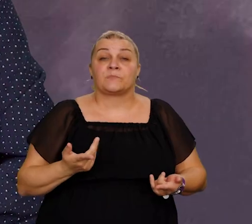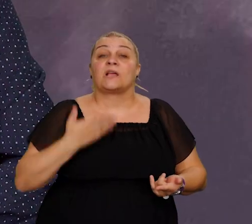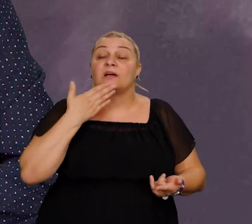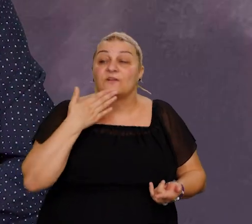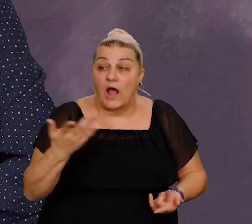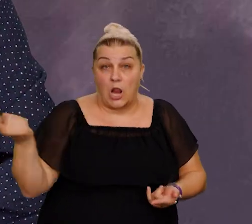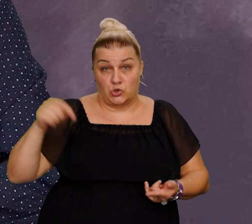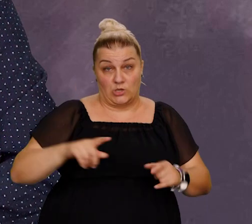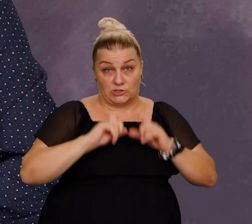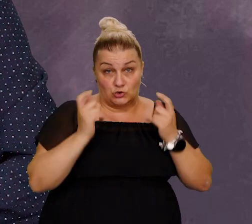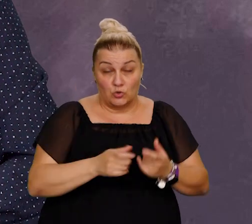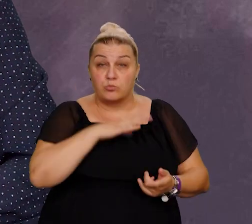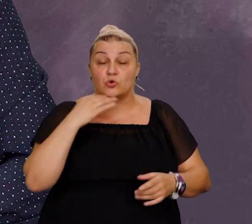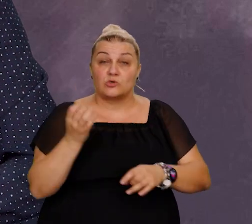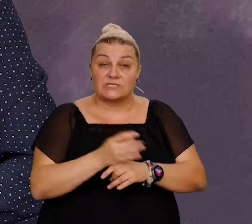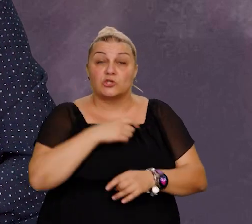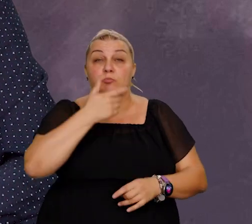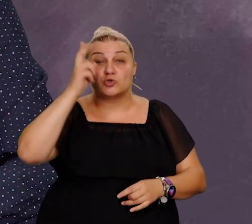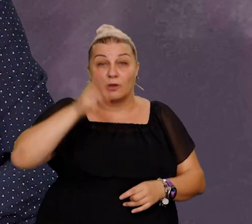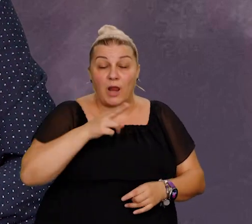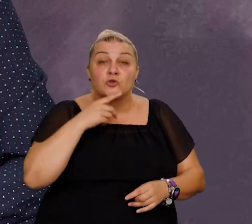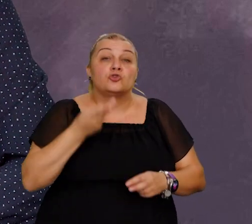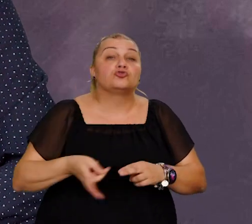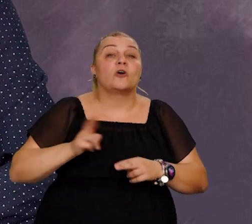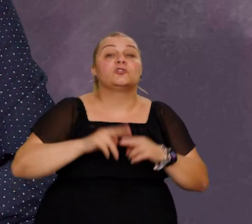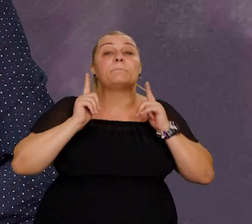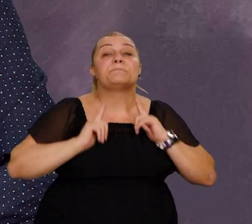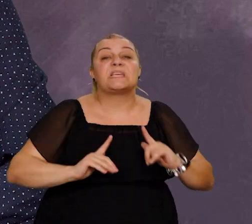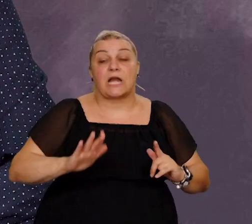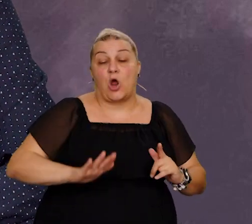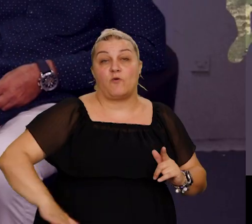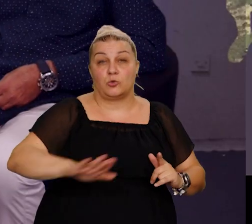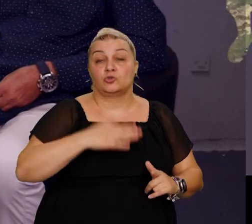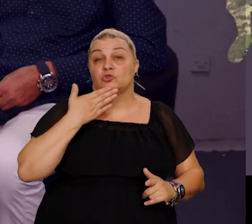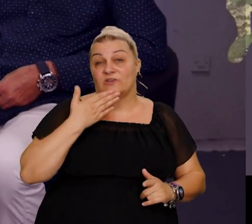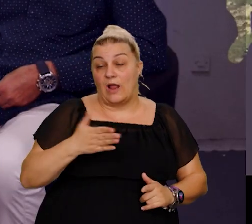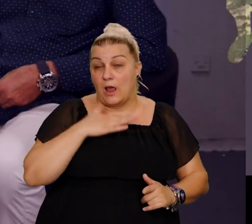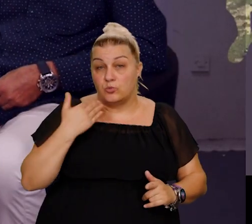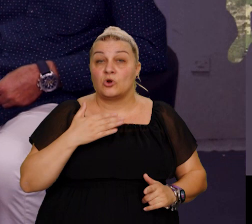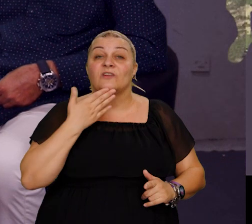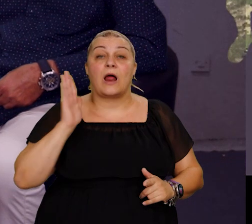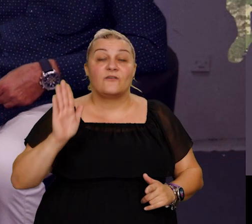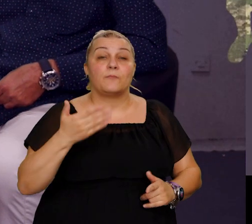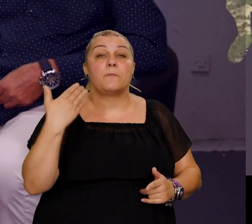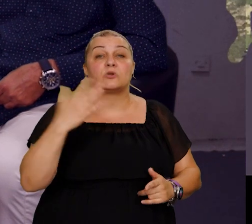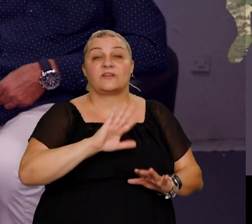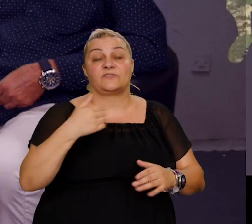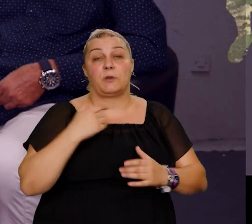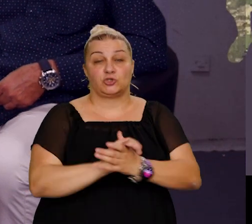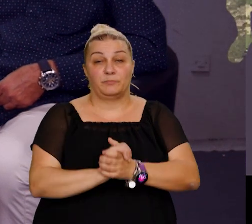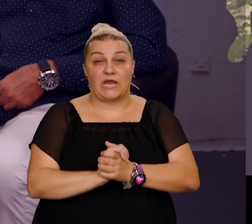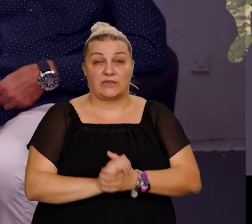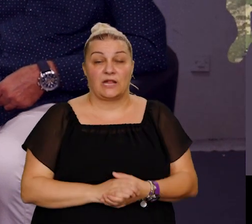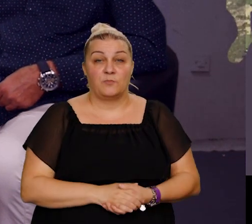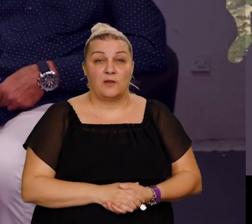na dolasku u studiju. Puno sreće, Bože blagoslova i što više mira na ovim prostorima. Hvala vam puno. Hvala vama i veliki pozdrav svim našim